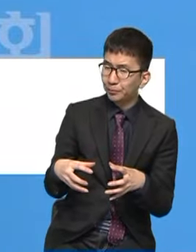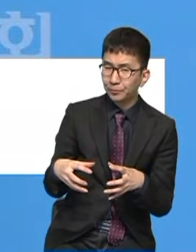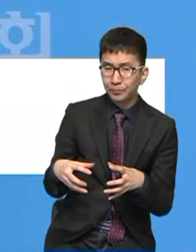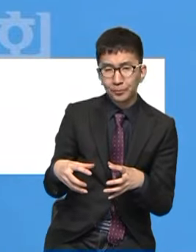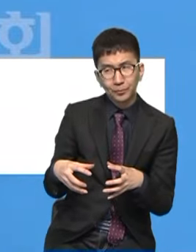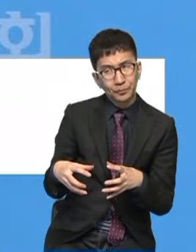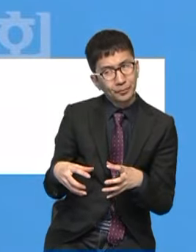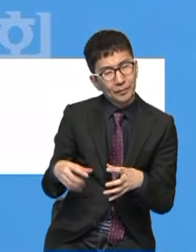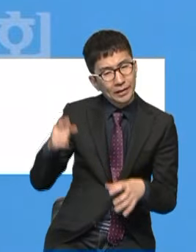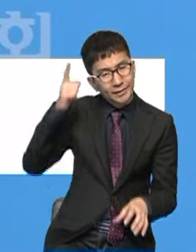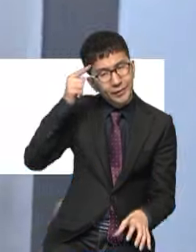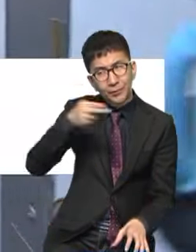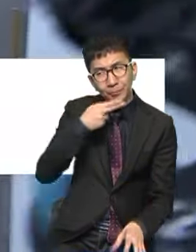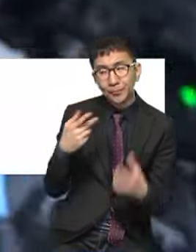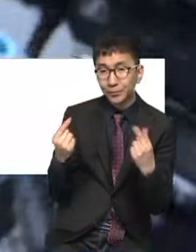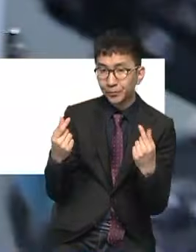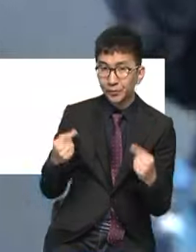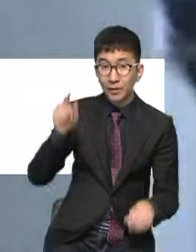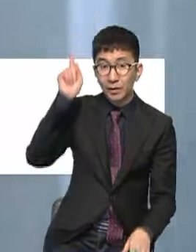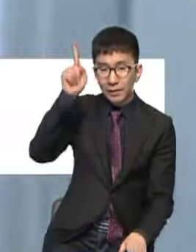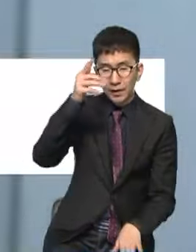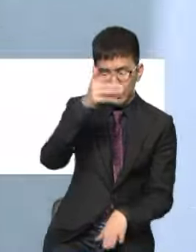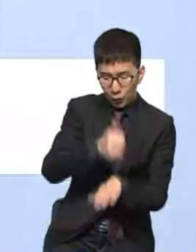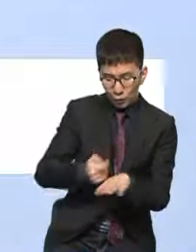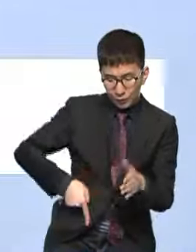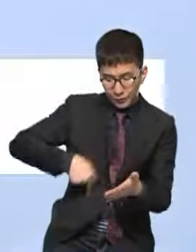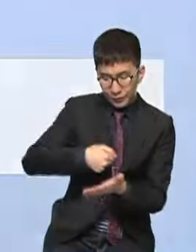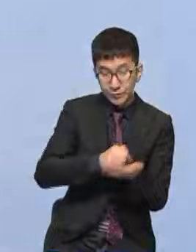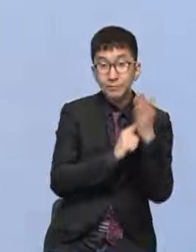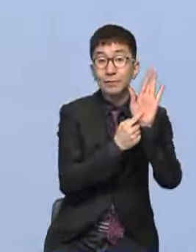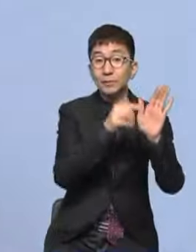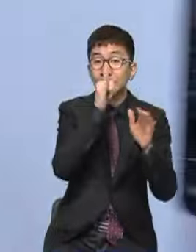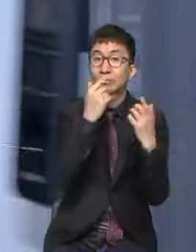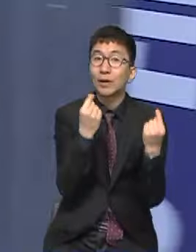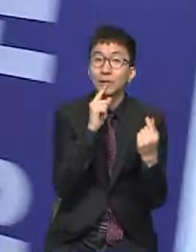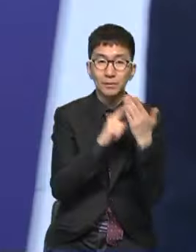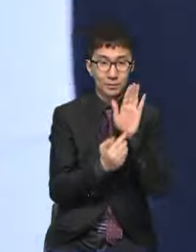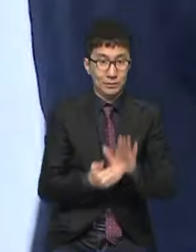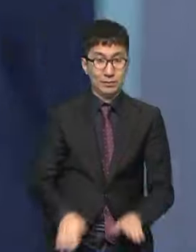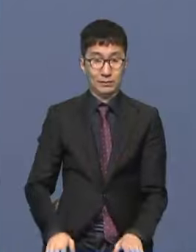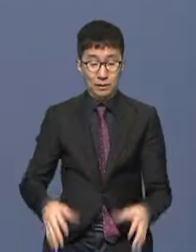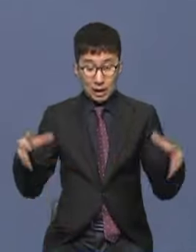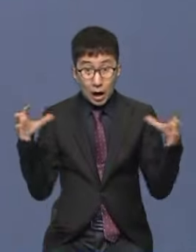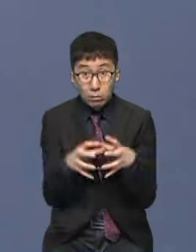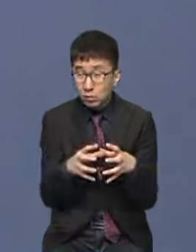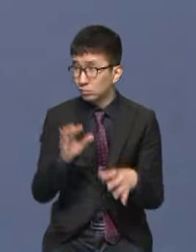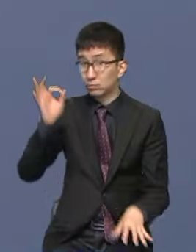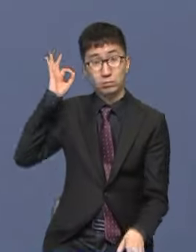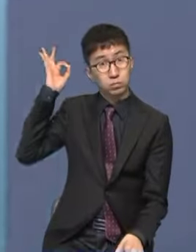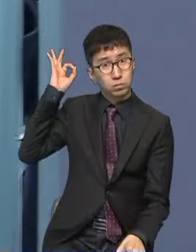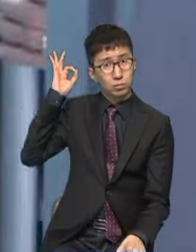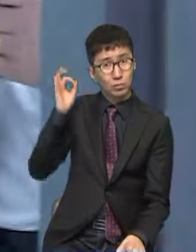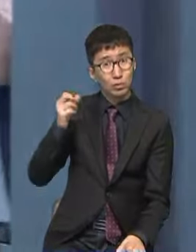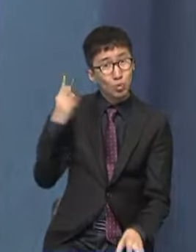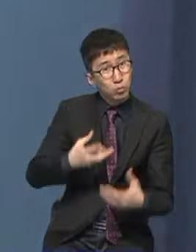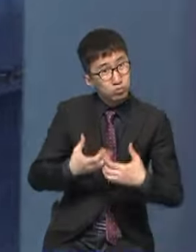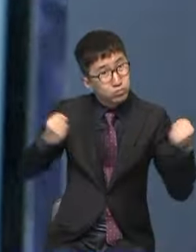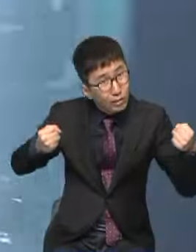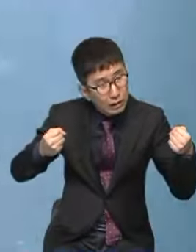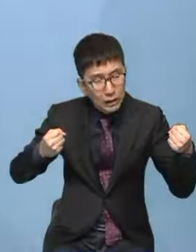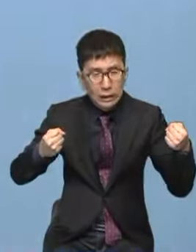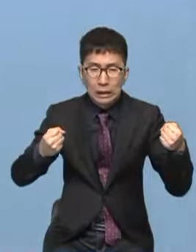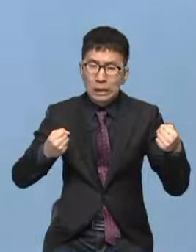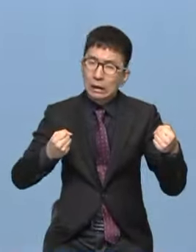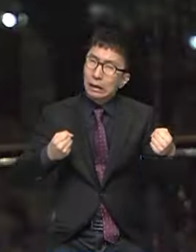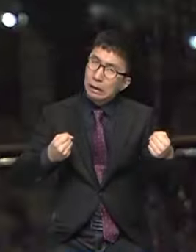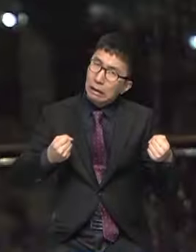집행한 걸로 판단한다며 내일 최종 입장을 밝히기로 했습니다. 합당 선언 열흘 만에 분당이란 최대 위기를 맞게